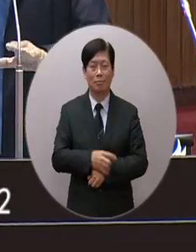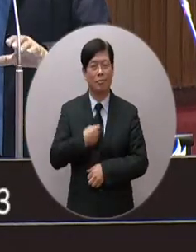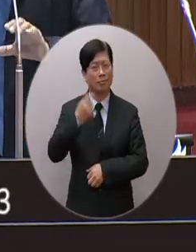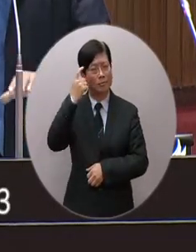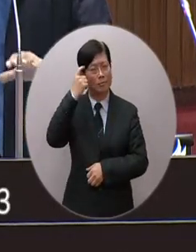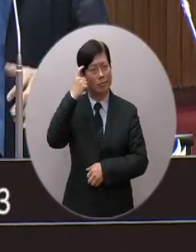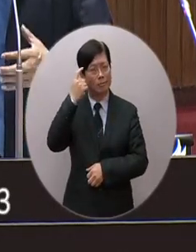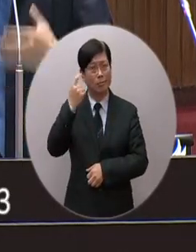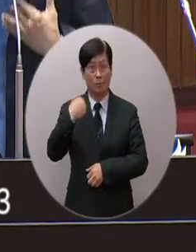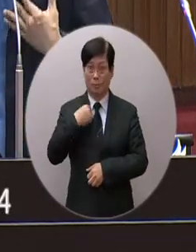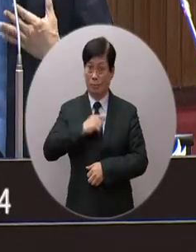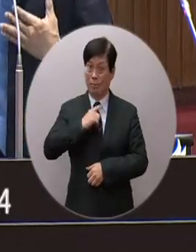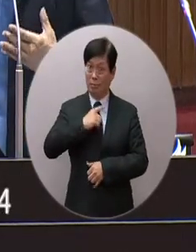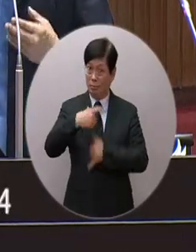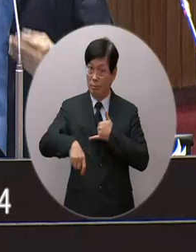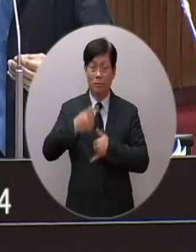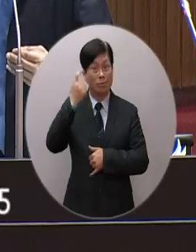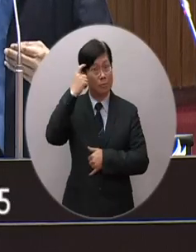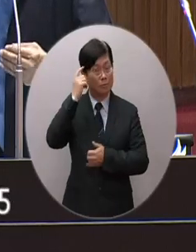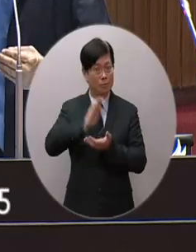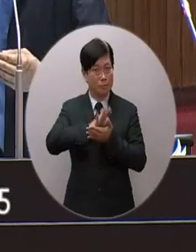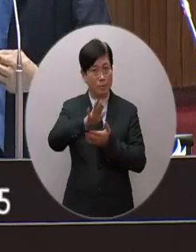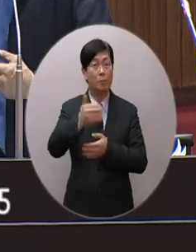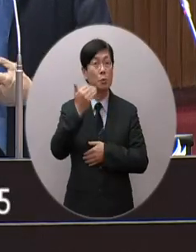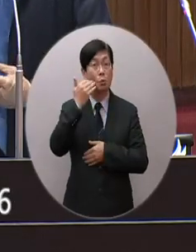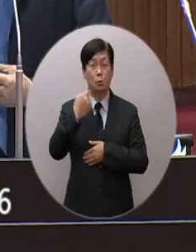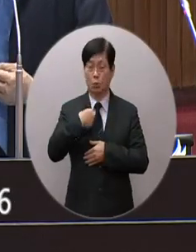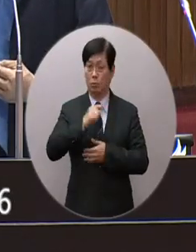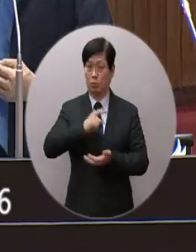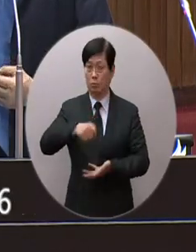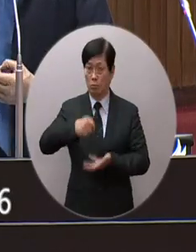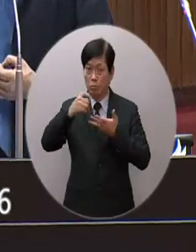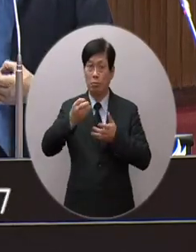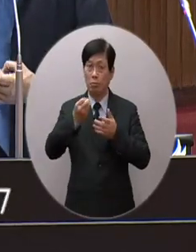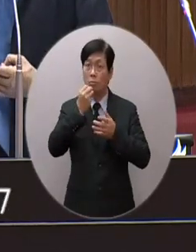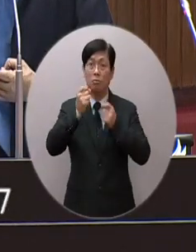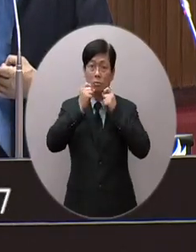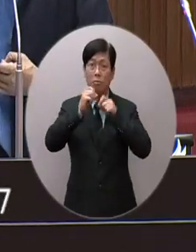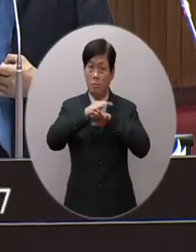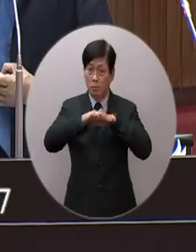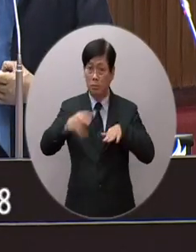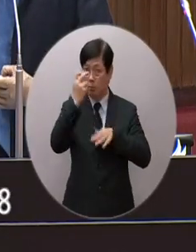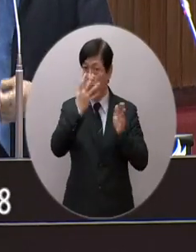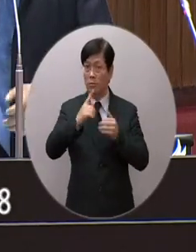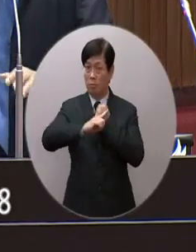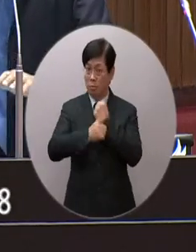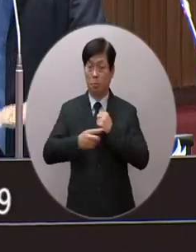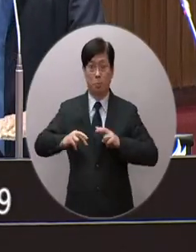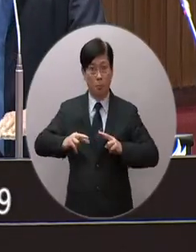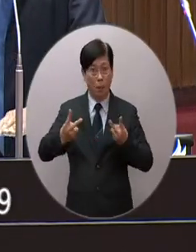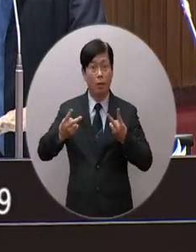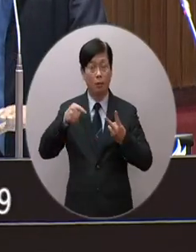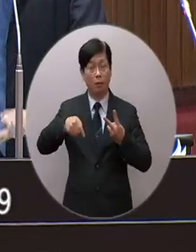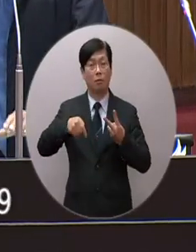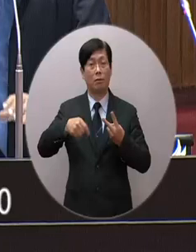认为，我个本是认为讲，未来我来提出食品安全管理法修正的时阵，这个法第四条我